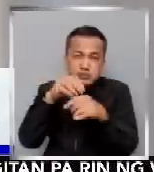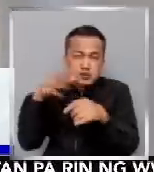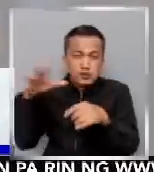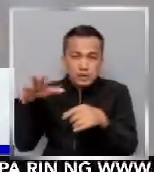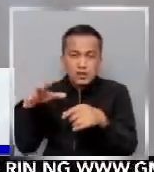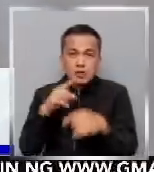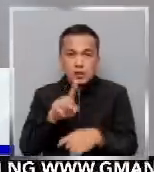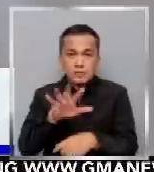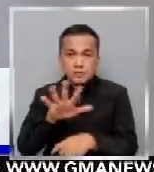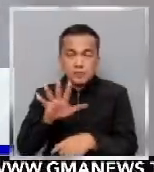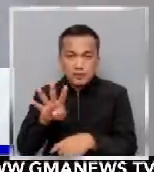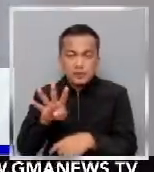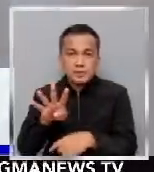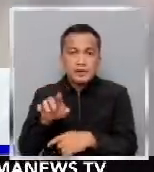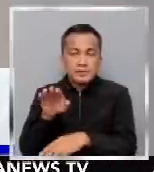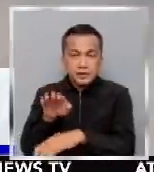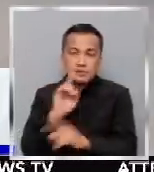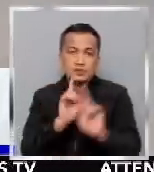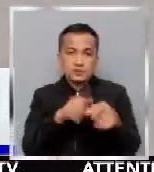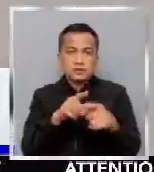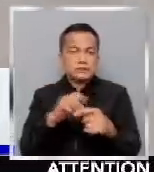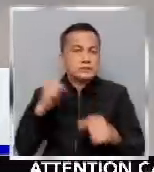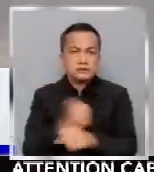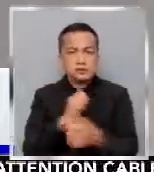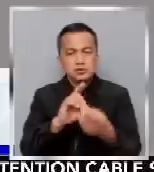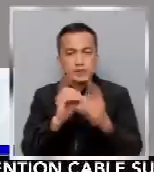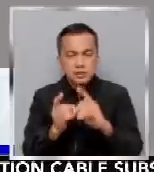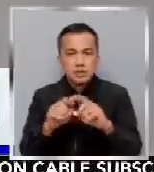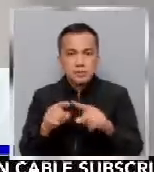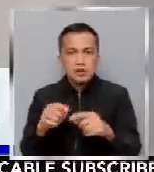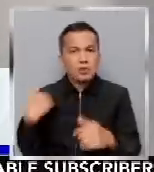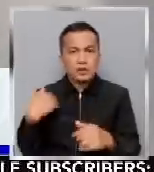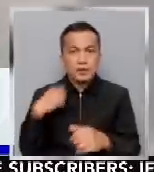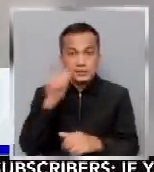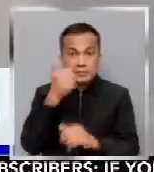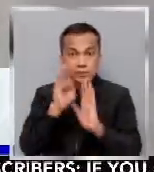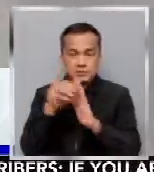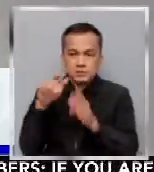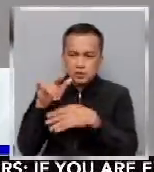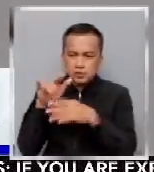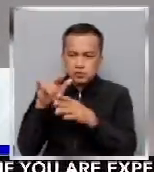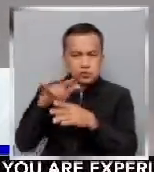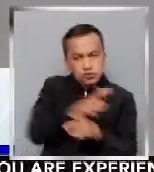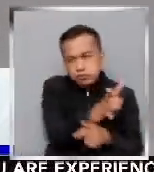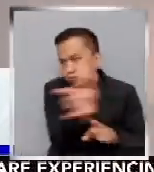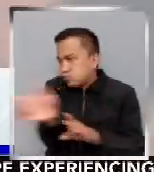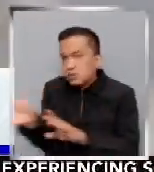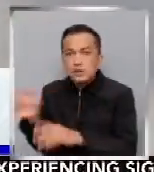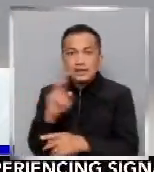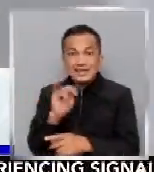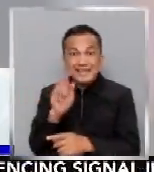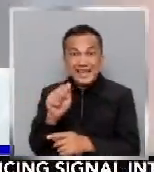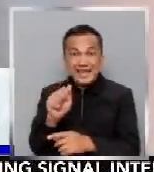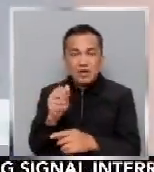sa NAIA Terminal 2 patungo sa ng Dumaguete City. Pero wala pa raw 10 minuto sa himpapawid. Bumalik ang eroplano sa NAIA nang